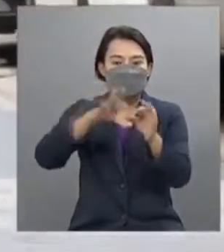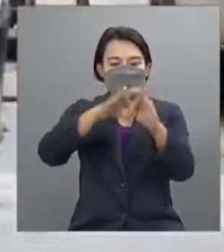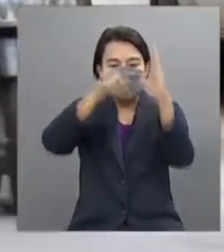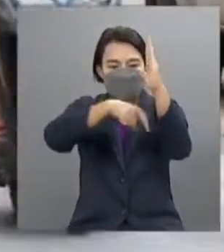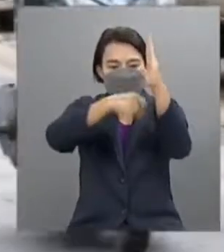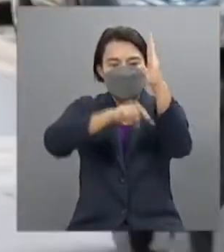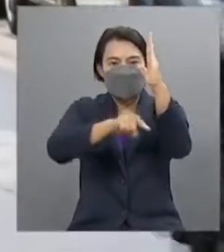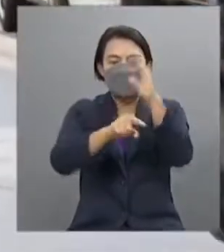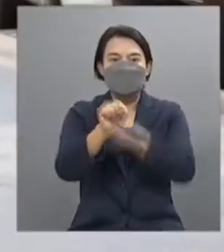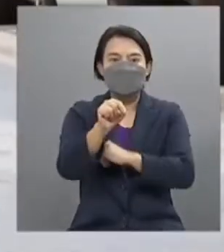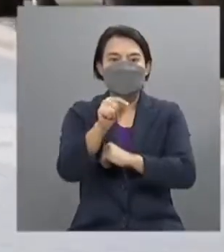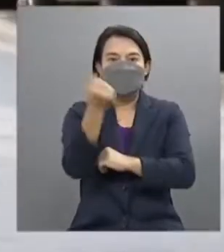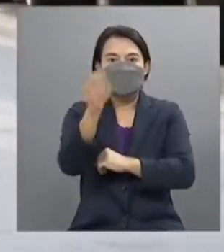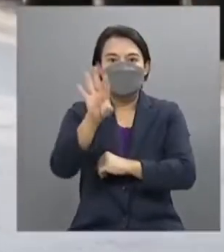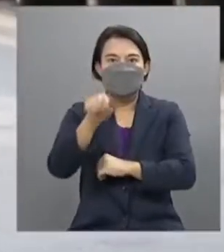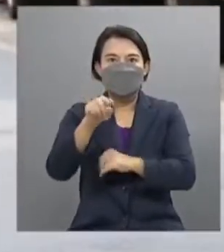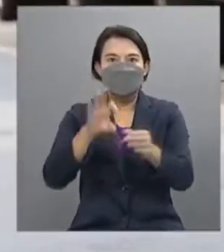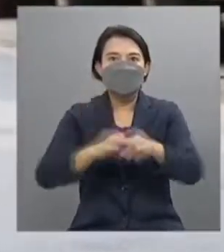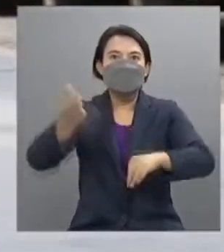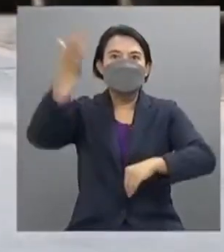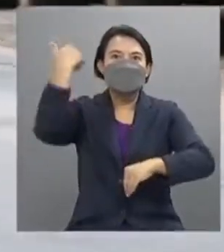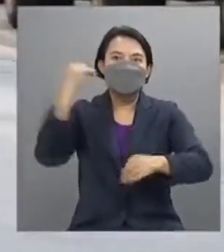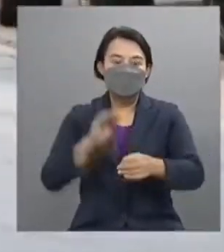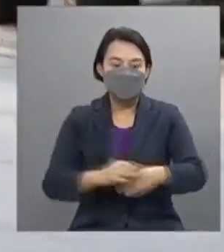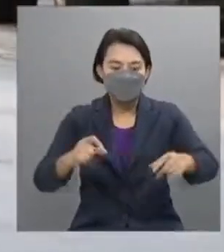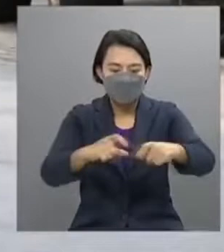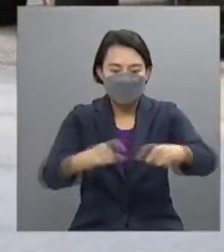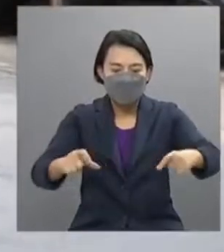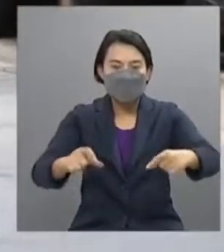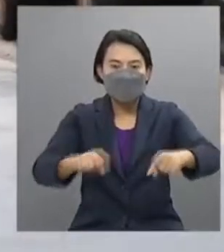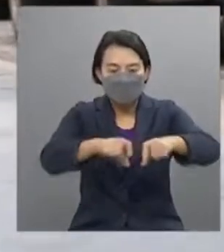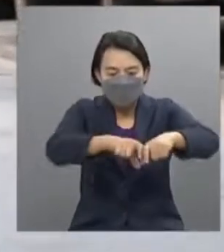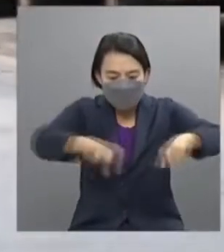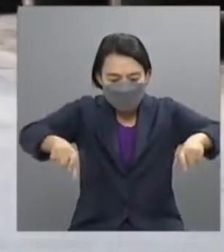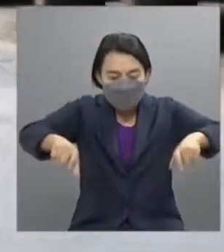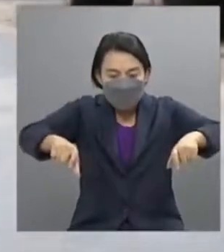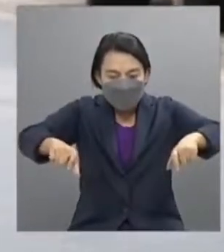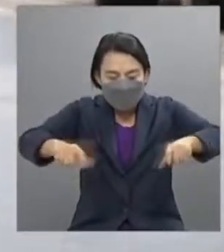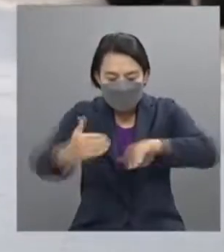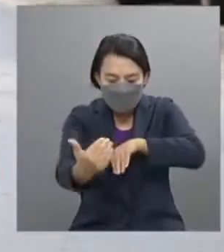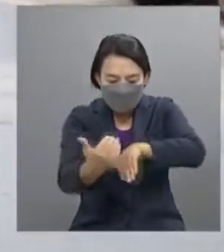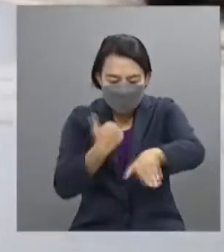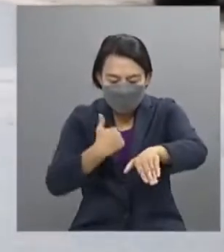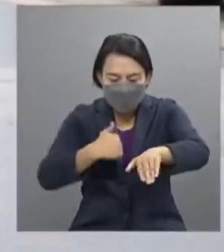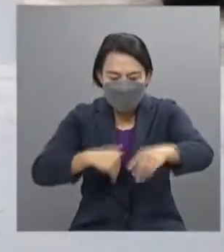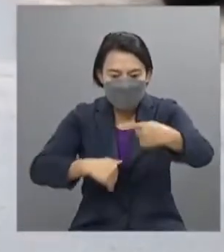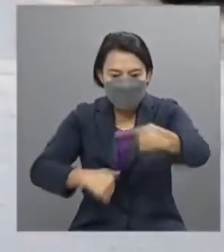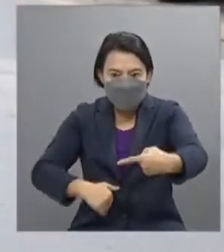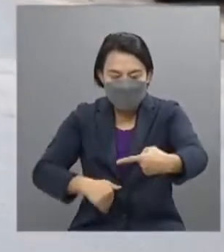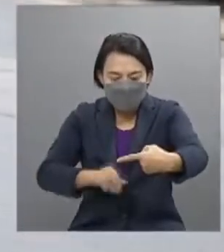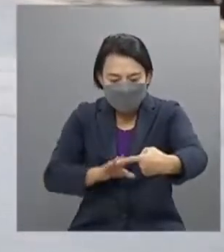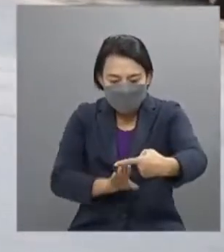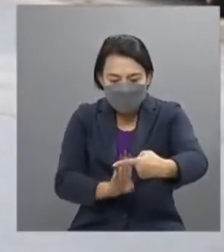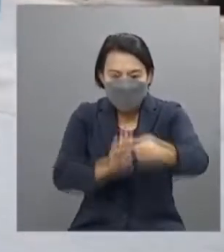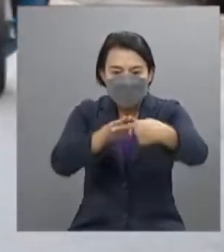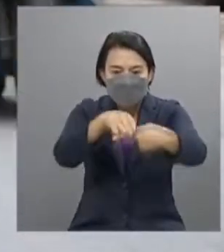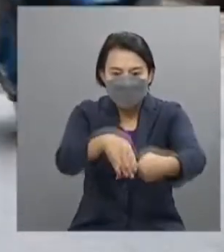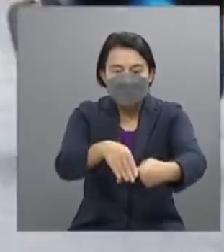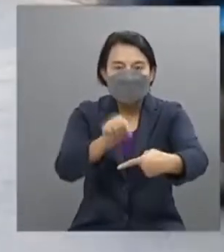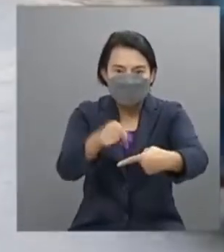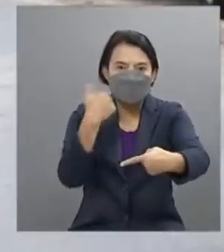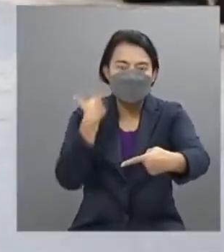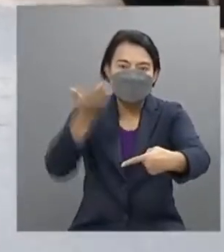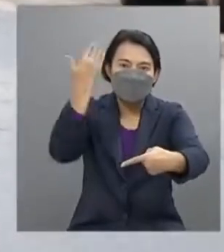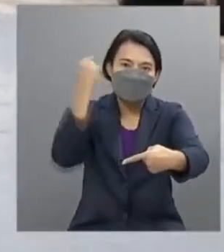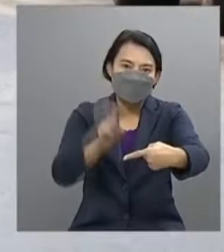เร็วติดตั้งอยู่แต่ก็มีการนำออกไปนานแล้วนะคะระยะหลังนี้เกิดอุบัติเหตุบ่อยครั้งก็เลยต้องแจ้งเรื่องไปยังสำนักงาน